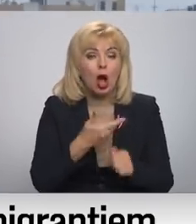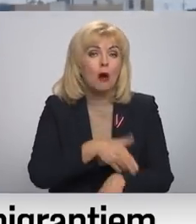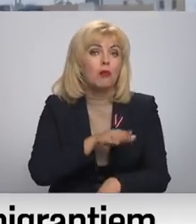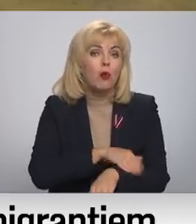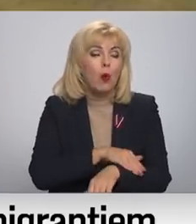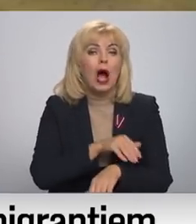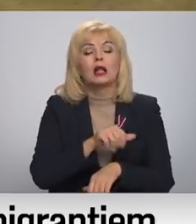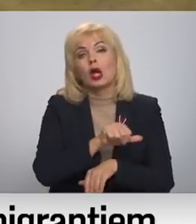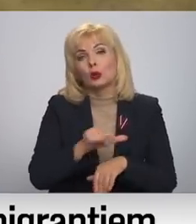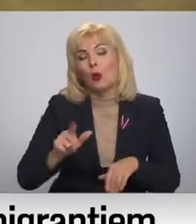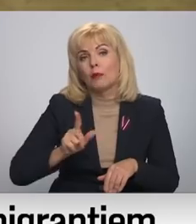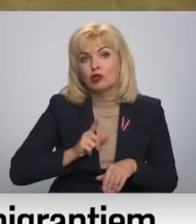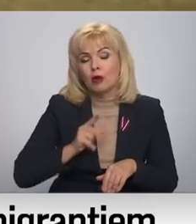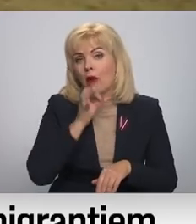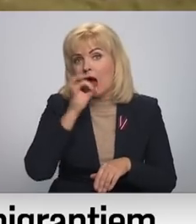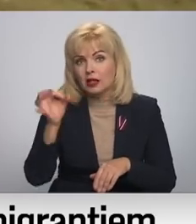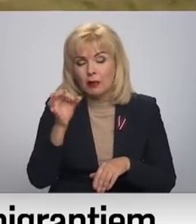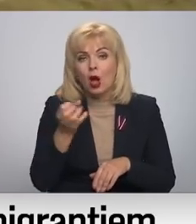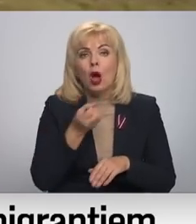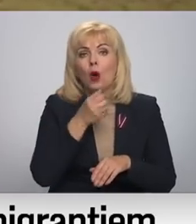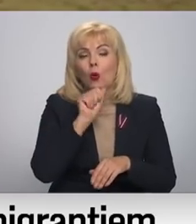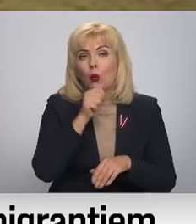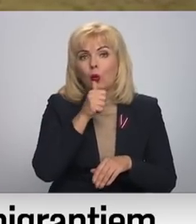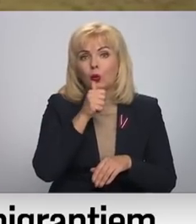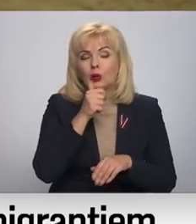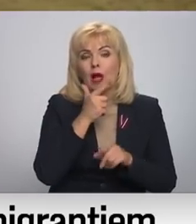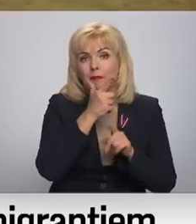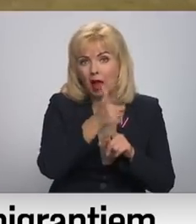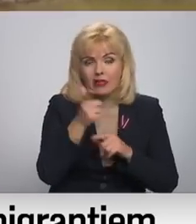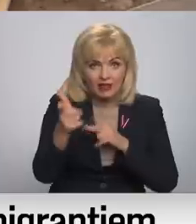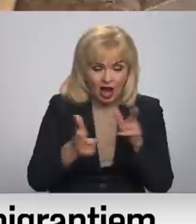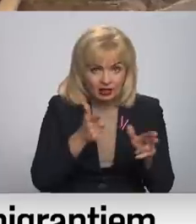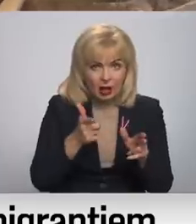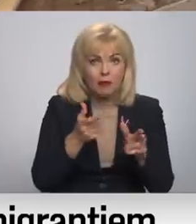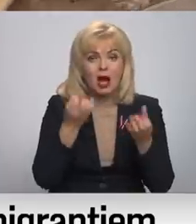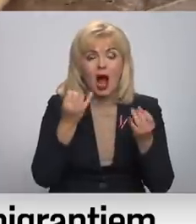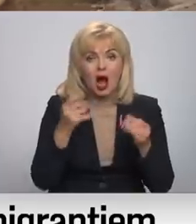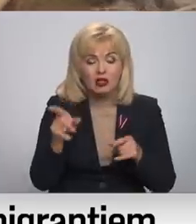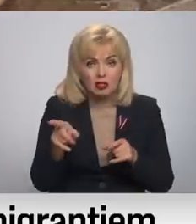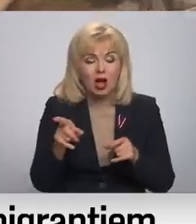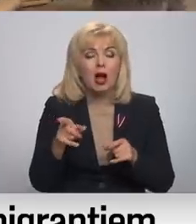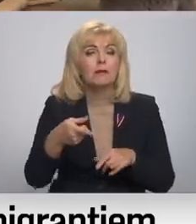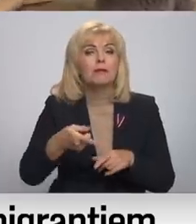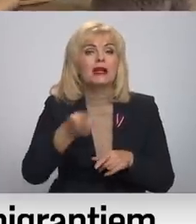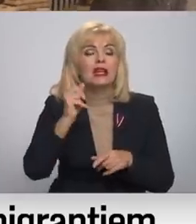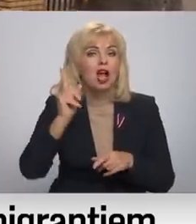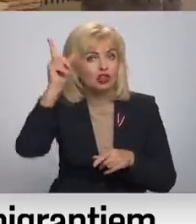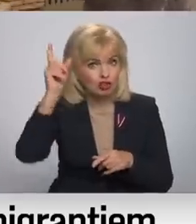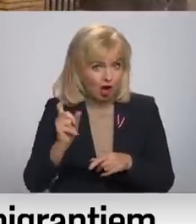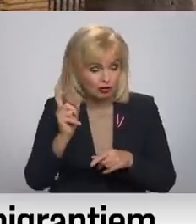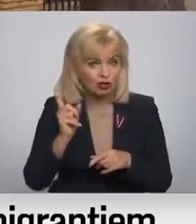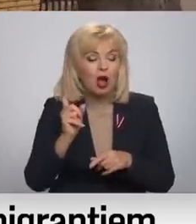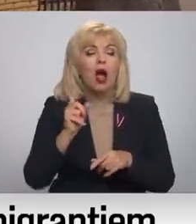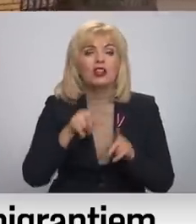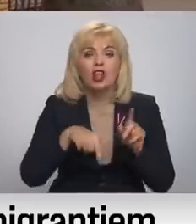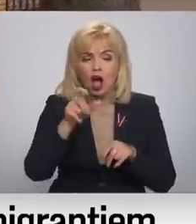atbildējusi ar ūdens metējiem, gāzes granātām, kā arī ar brīdinājumu šāvieniem. Bet, protams, dažiem cilvēkiem tomēr izdodas